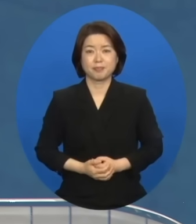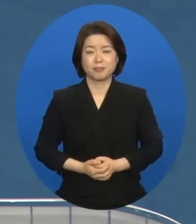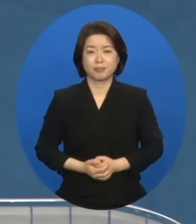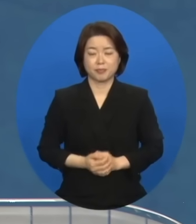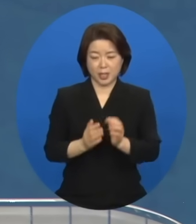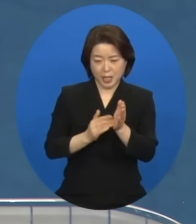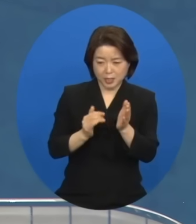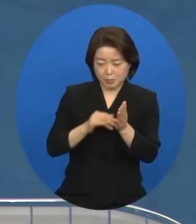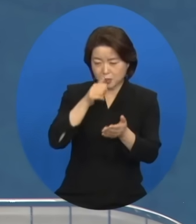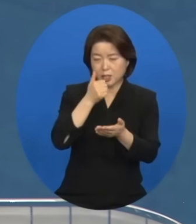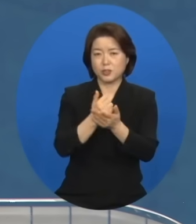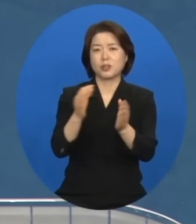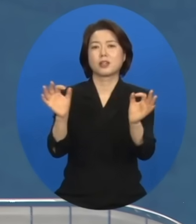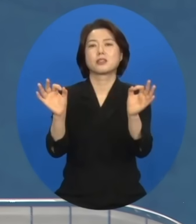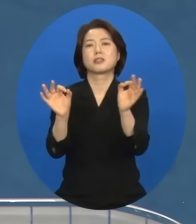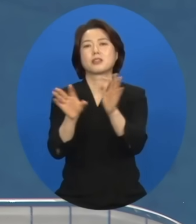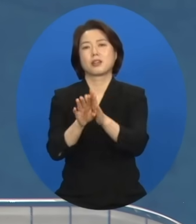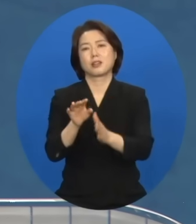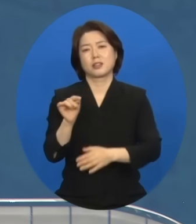은밀한 죄가 사라진 거예요.